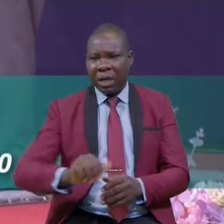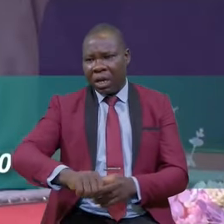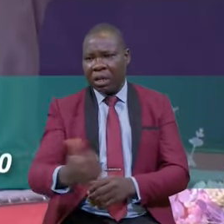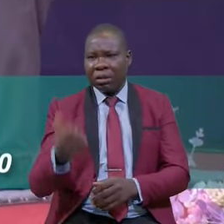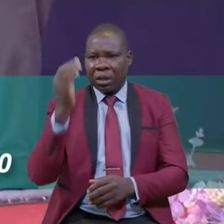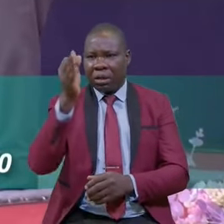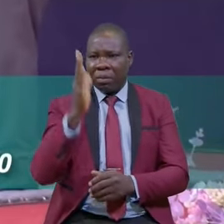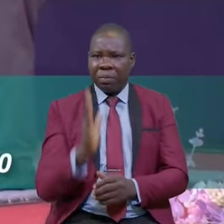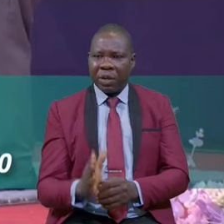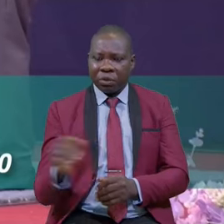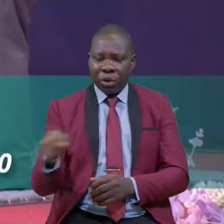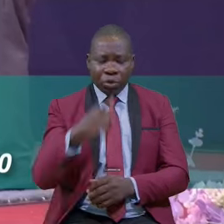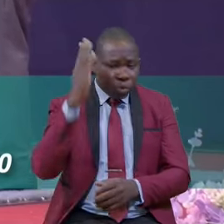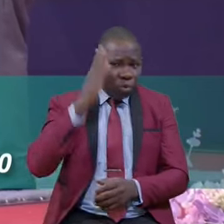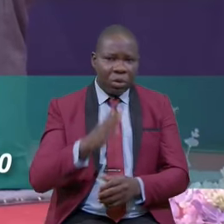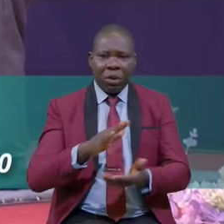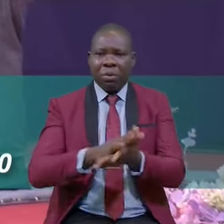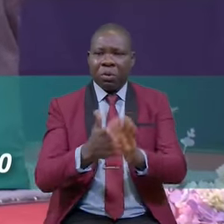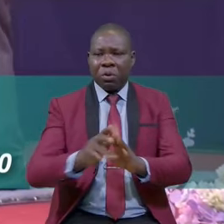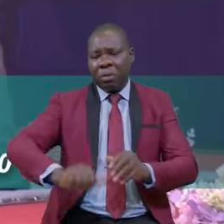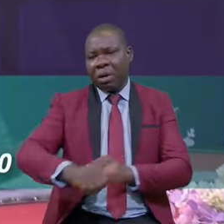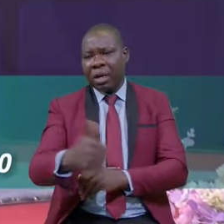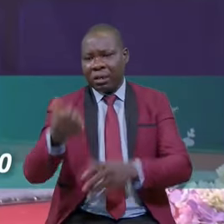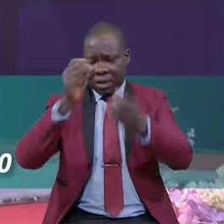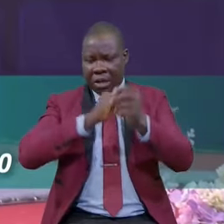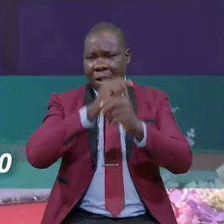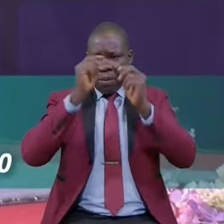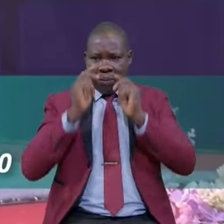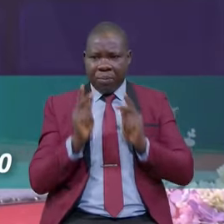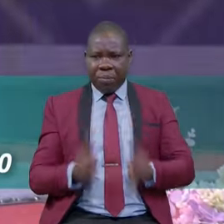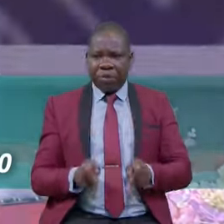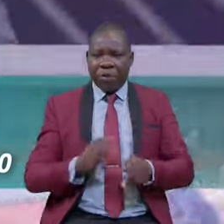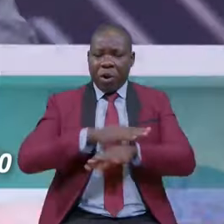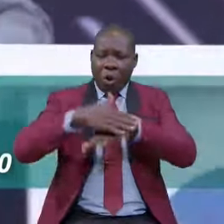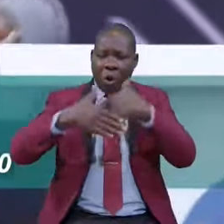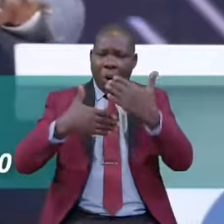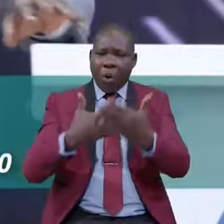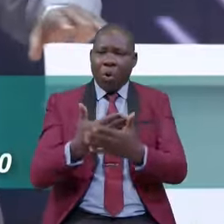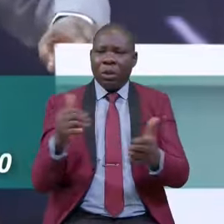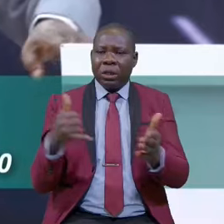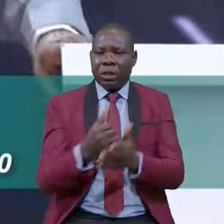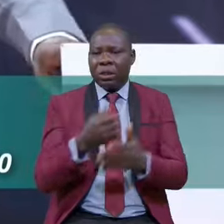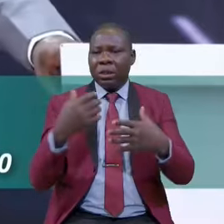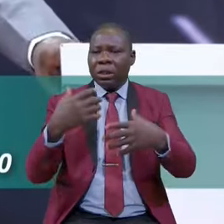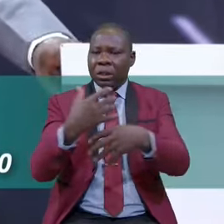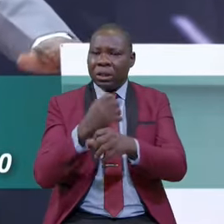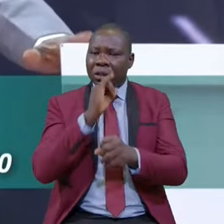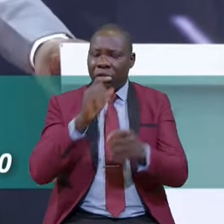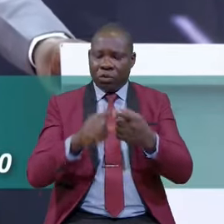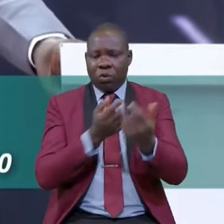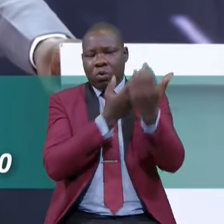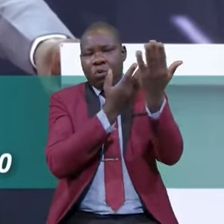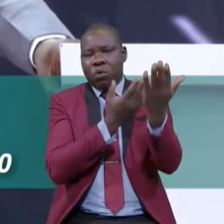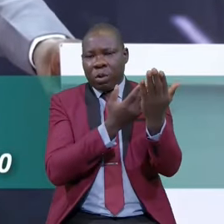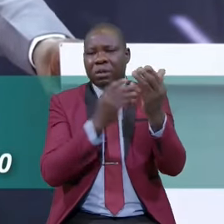autre pasteur. Tu peux devenir une autre personnalité. Tout ce qu'il faut, c'est de te confier en